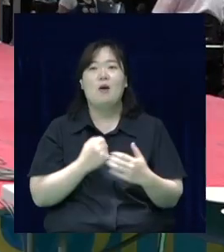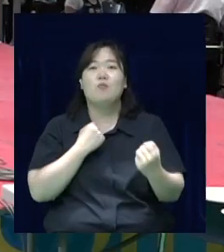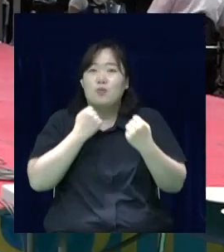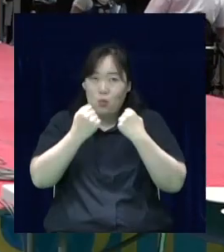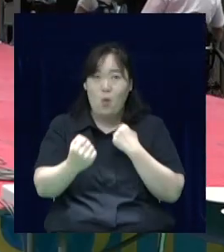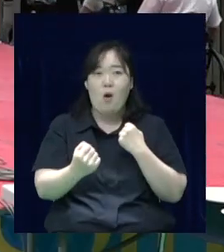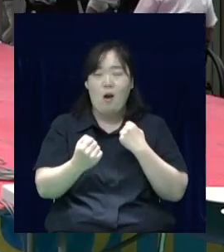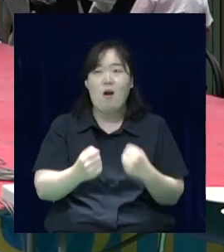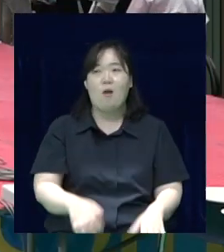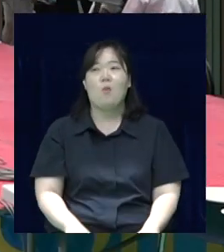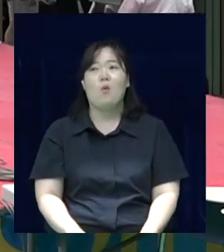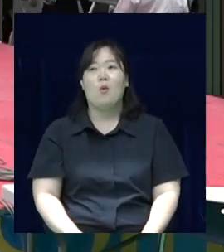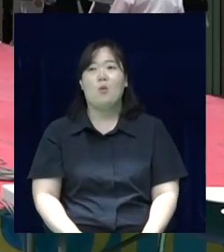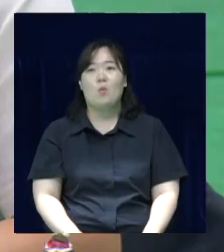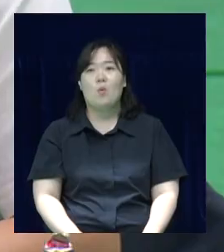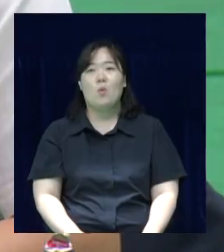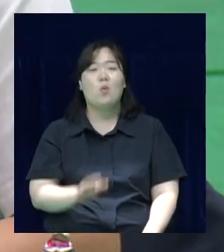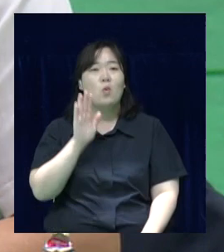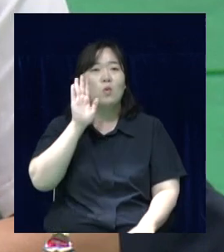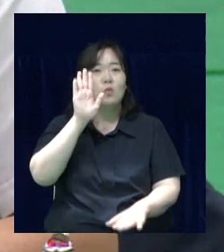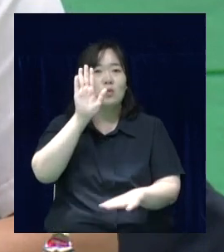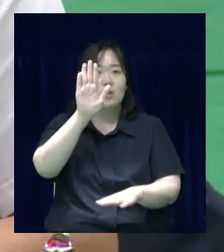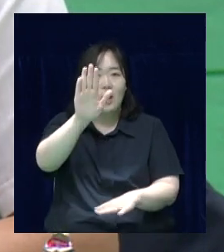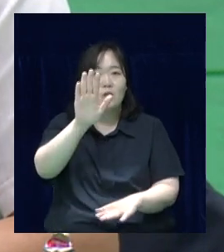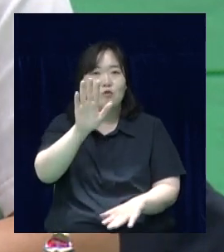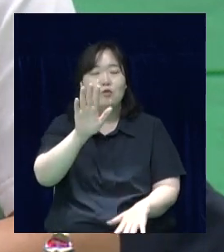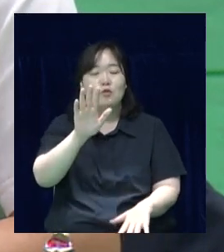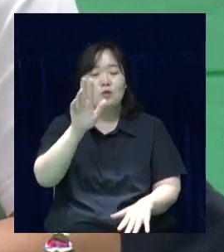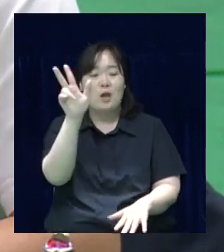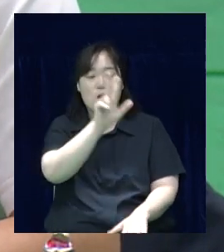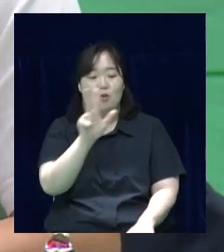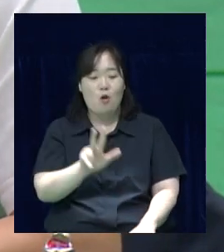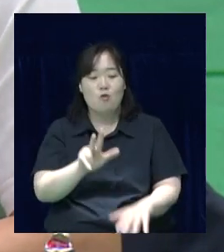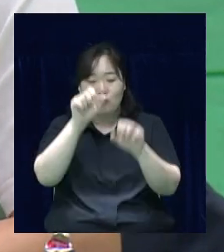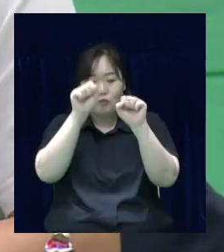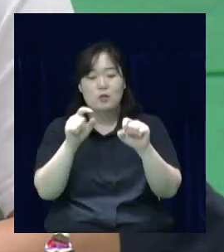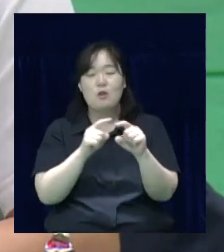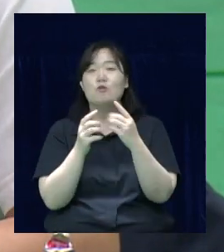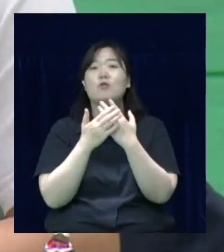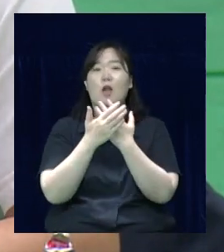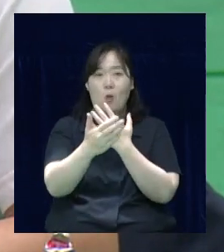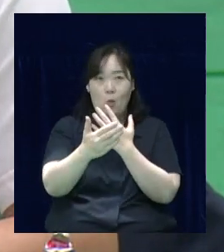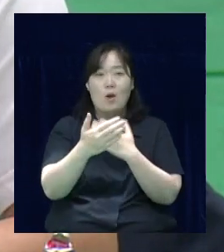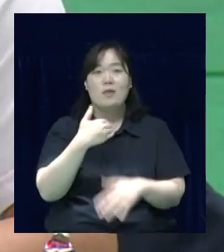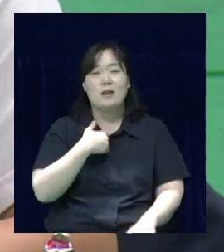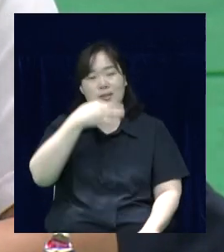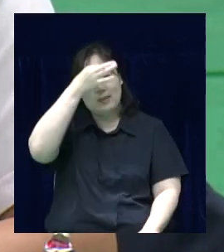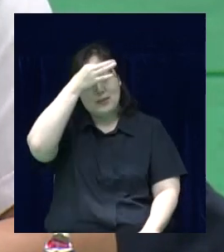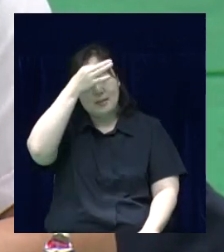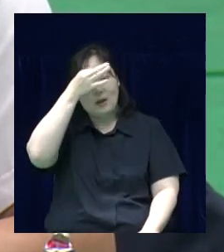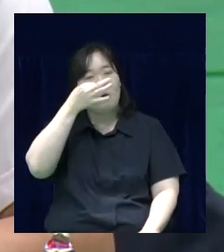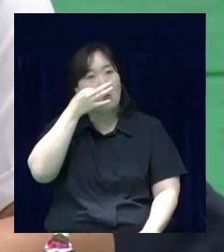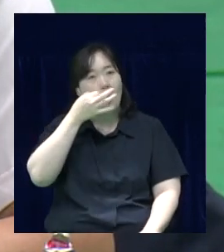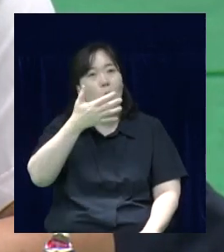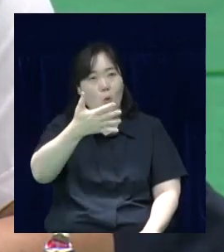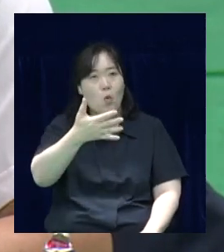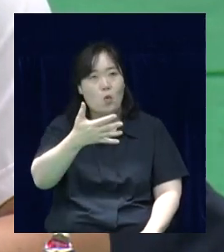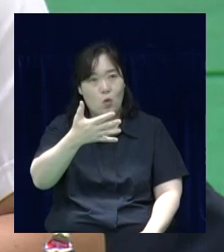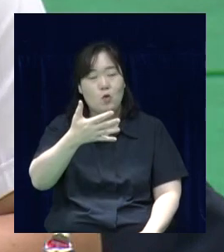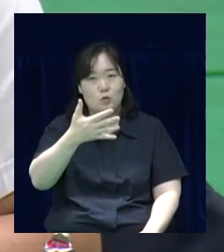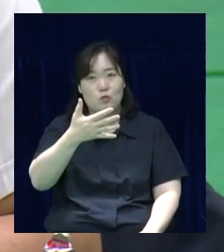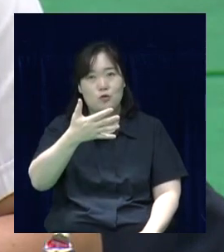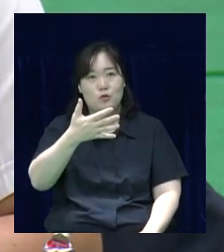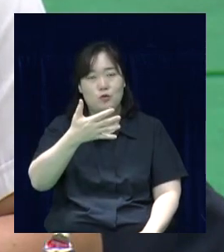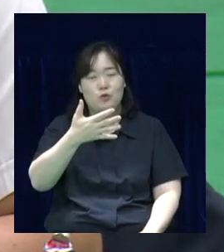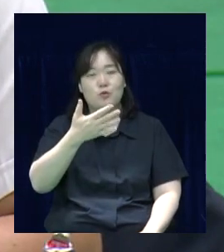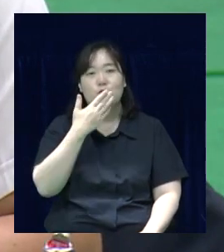불구하고 일단은 추후에 이 전국체전이라든가 조금 더 앞으로의 대회에서 자신의 기량을 또 보여줄 수 있는 가능성을 다시 한번 또